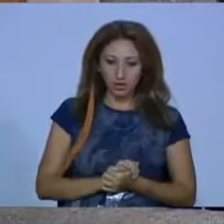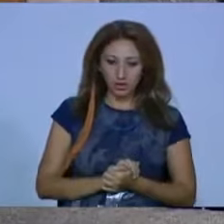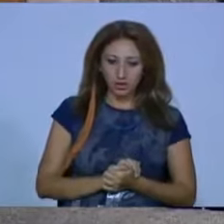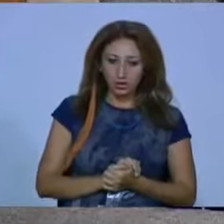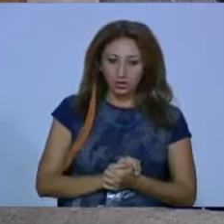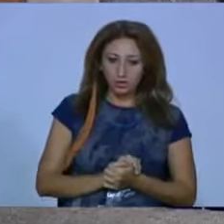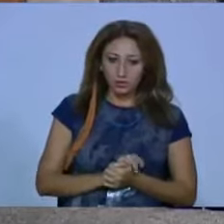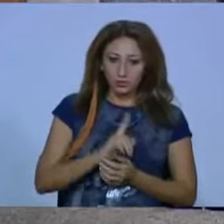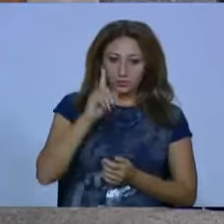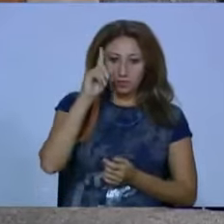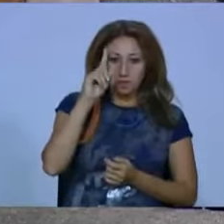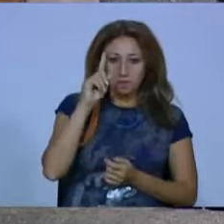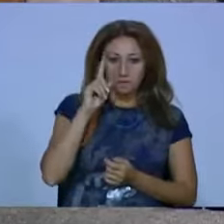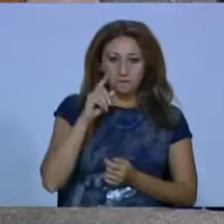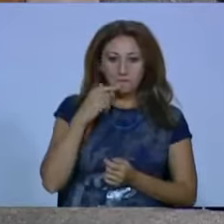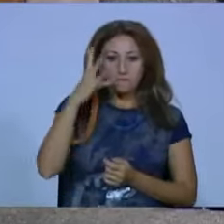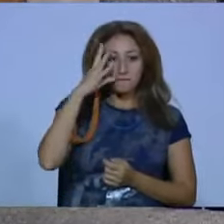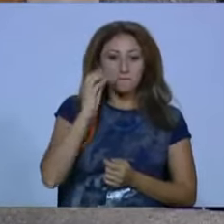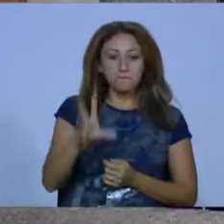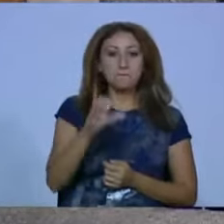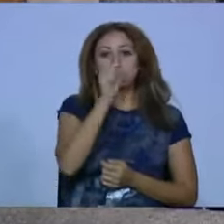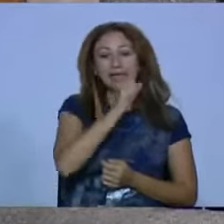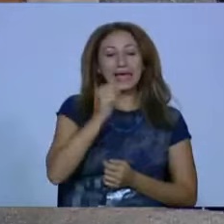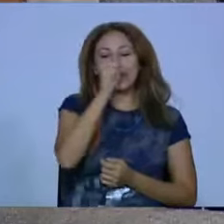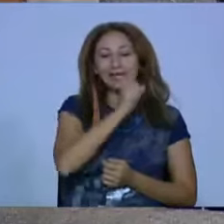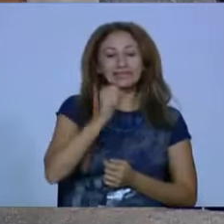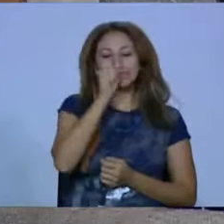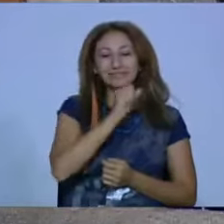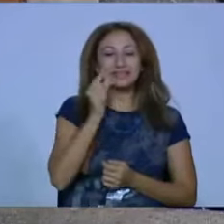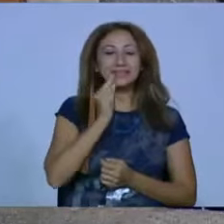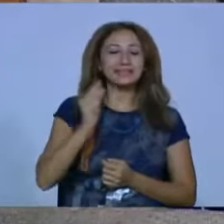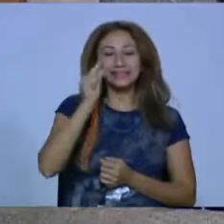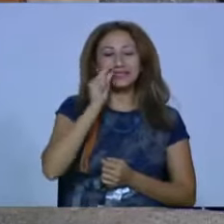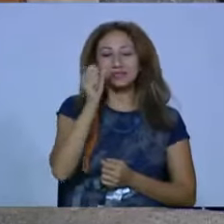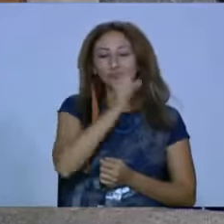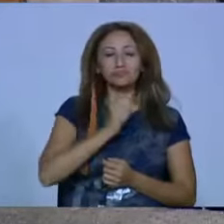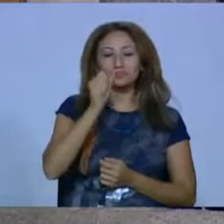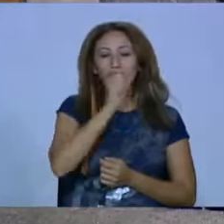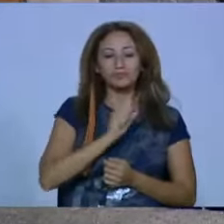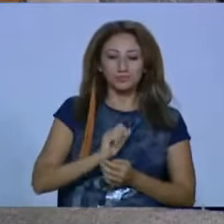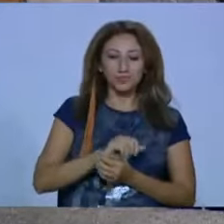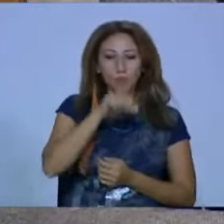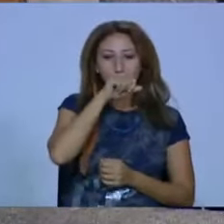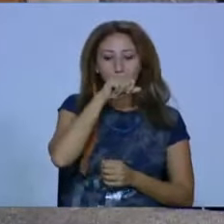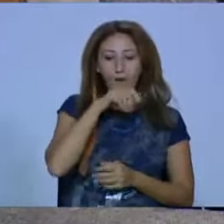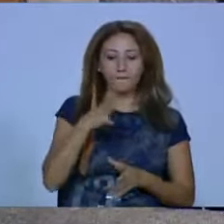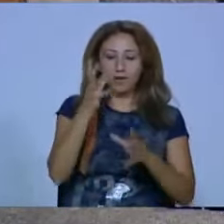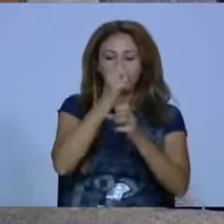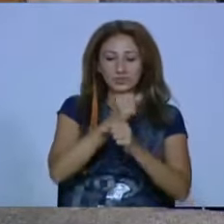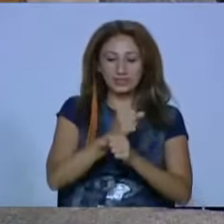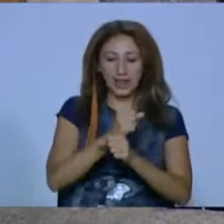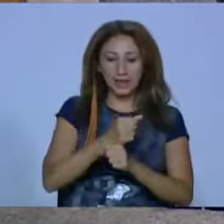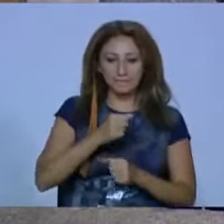سبحانه وتعالى، موهبة الغناء والإنشاد الديني ومدح سيدنا رسول الله عليه الصلاة